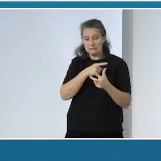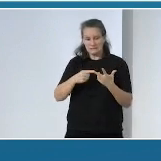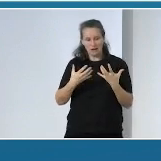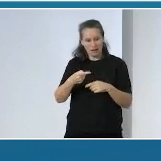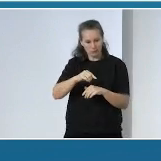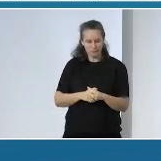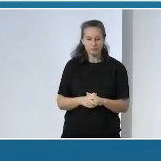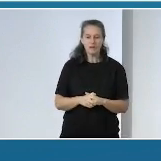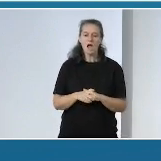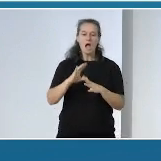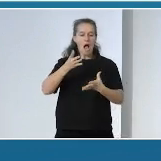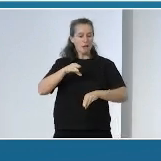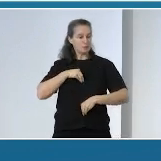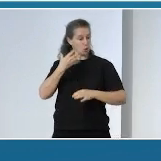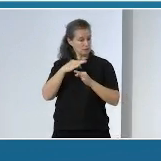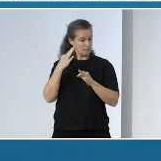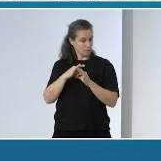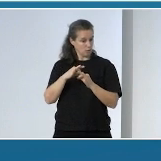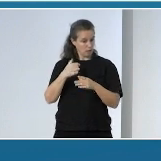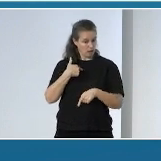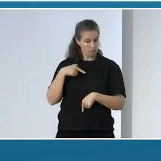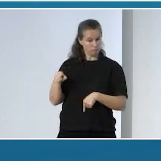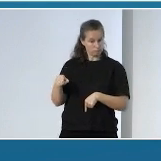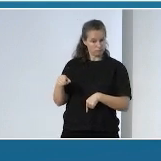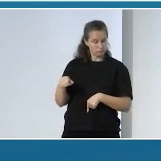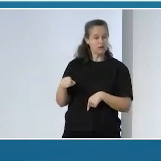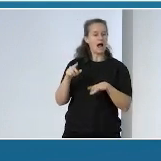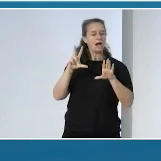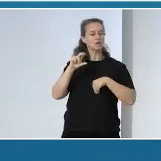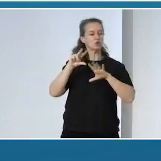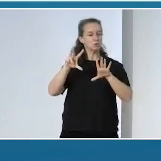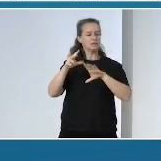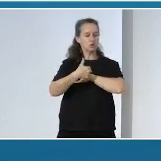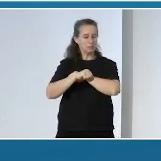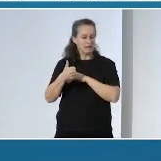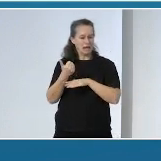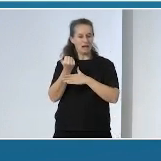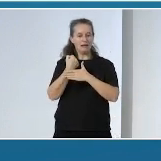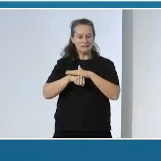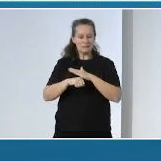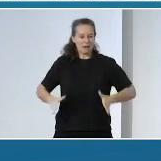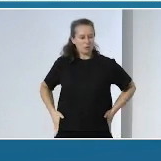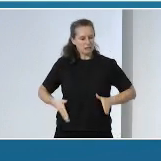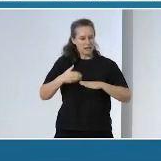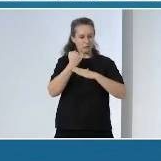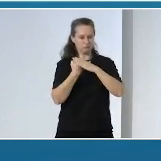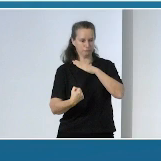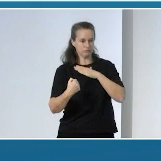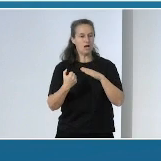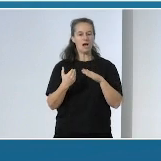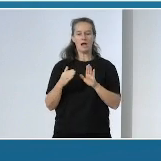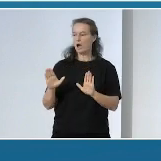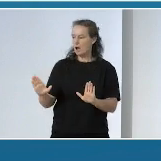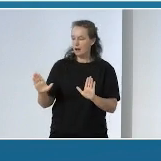Lors de l'admission en septembre, j'apprends qu'Émilie elle est née en siège à 38 semaines, qu'elle pesait 2,870 kg, elle